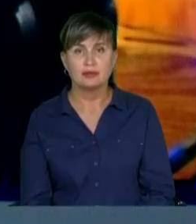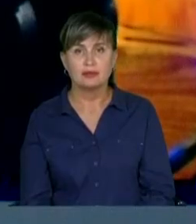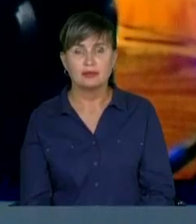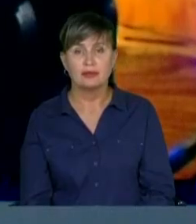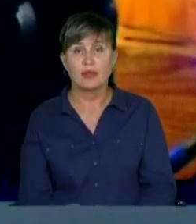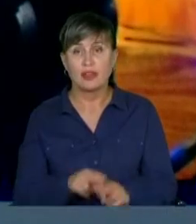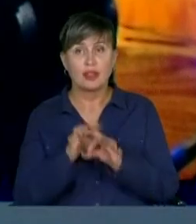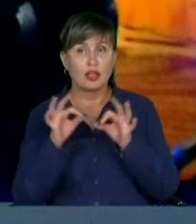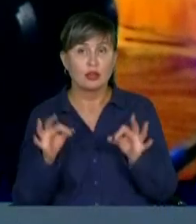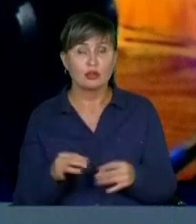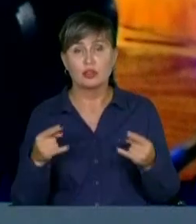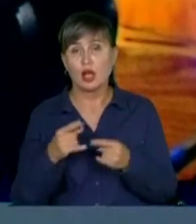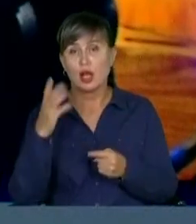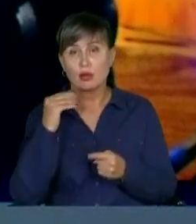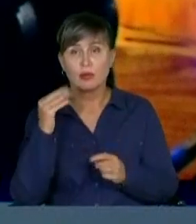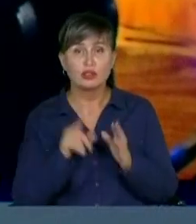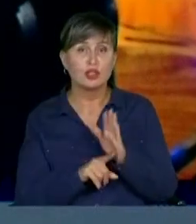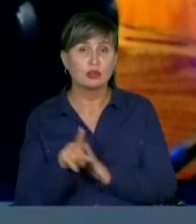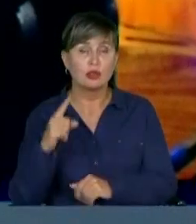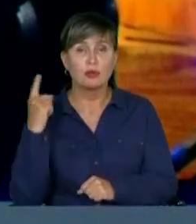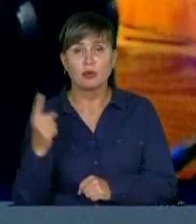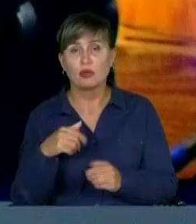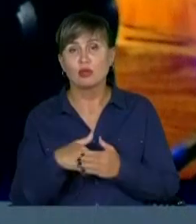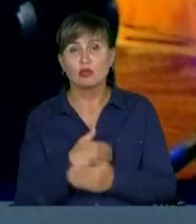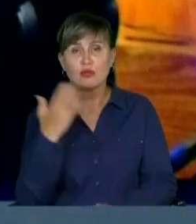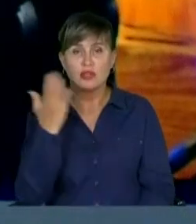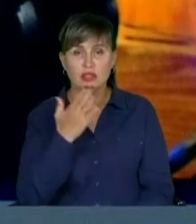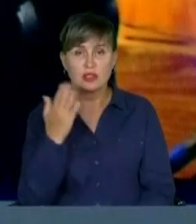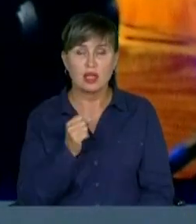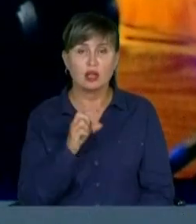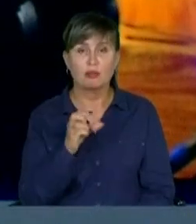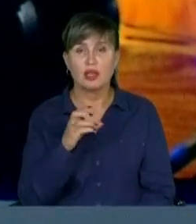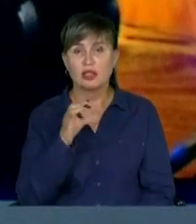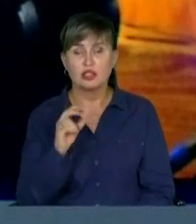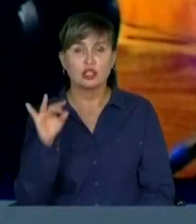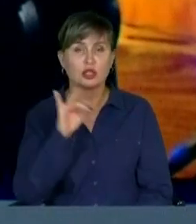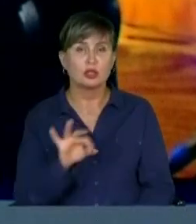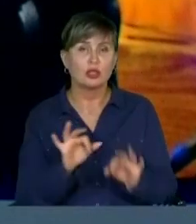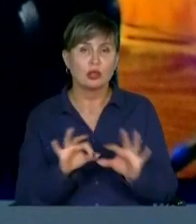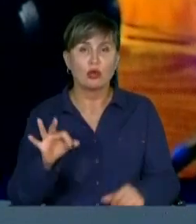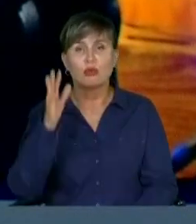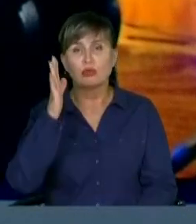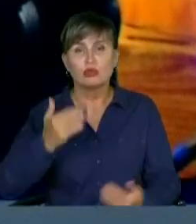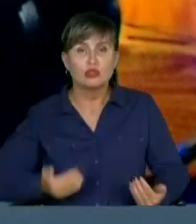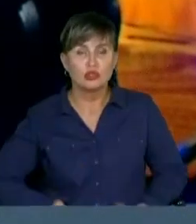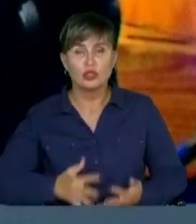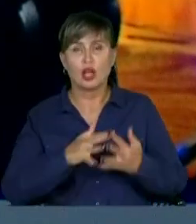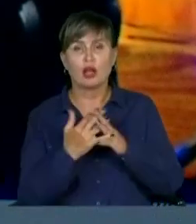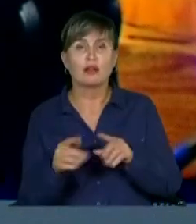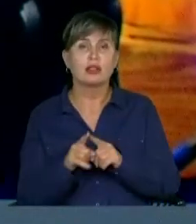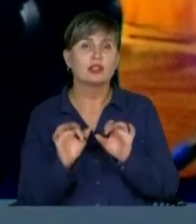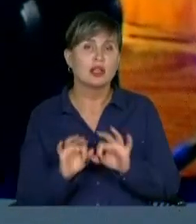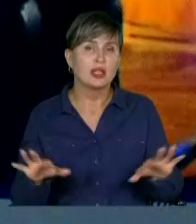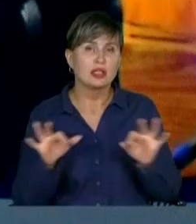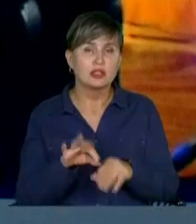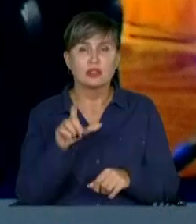Этой осенью на телеканале «Алматы» стартует премьера нового сериала «Ахбесок». История повествует о буднях жителей аула, а также расскажет